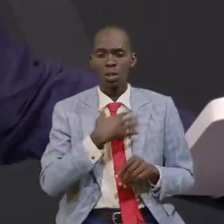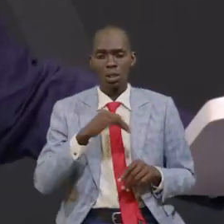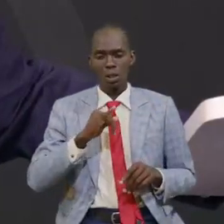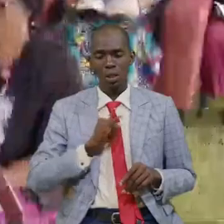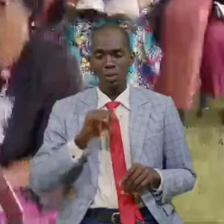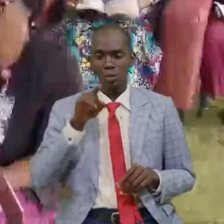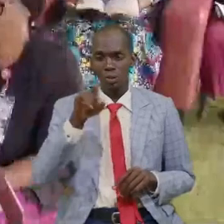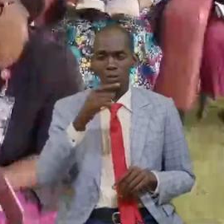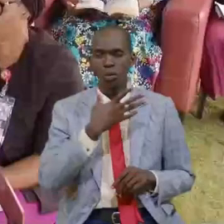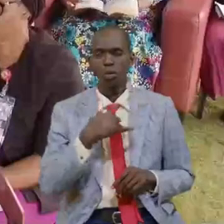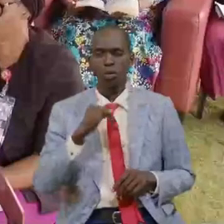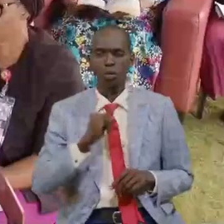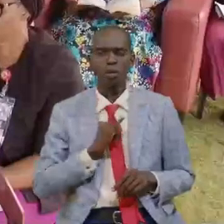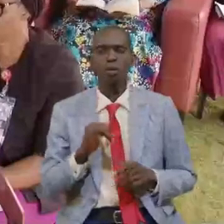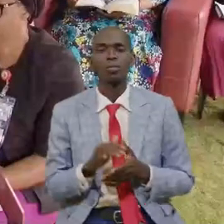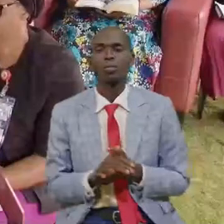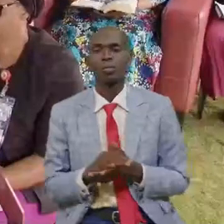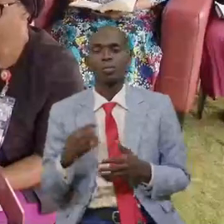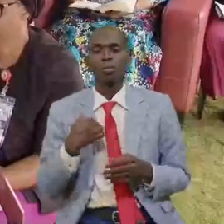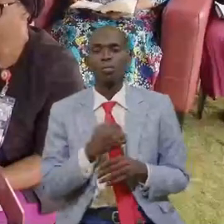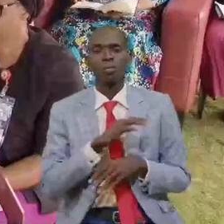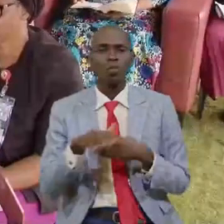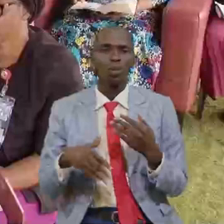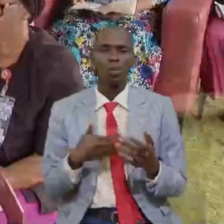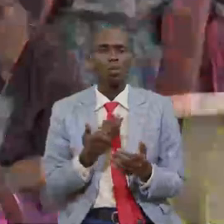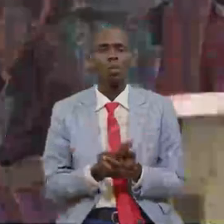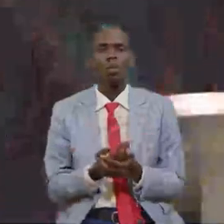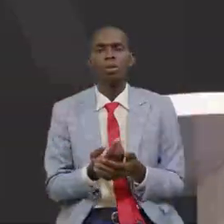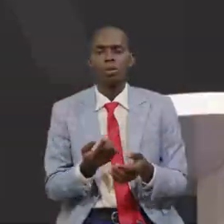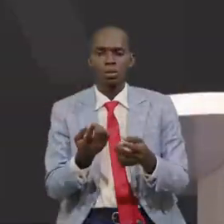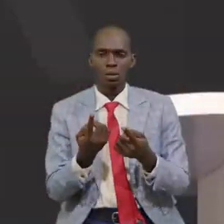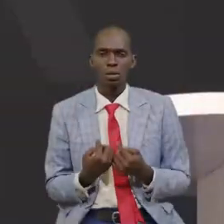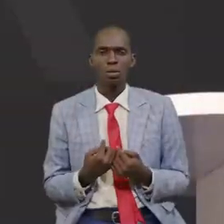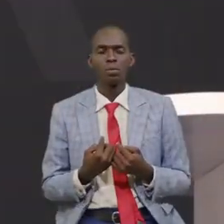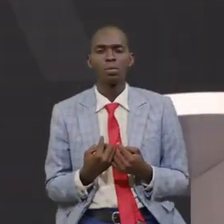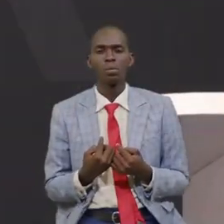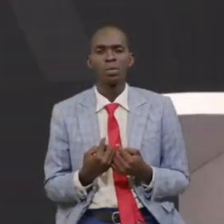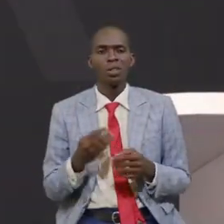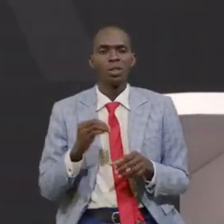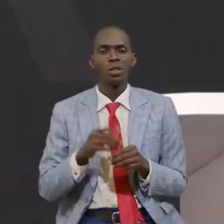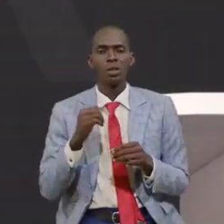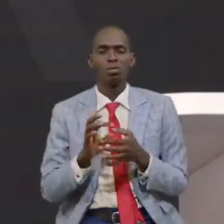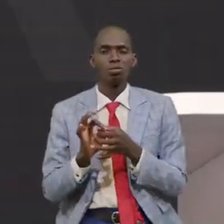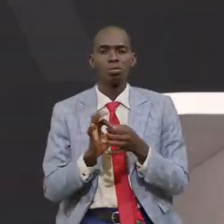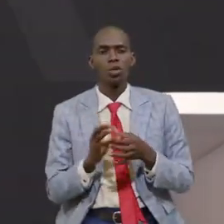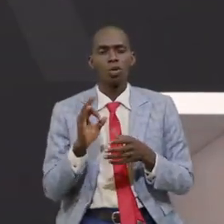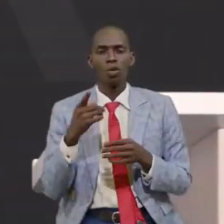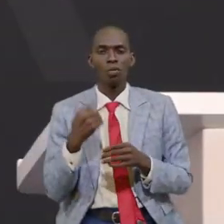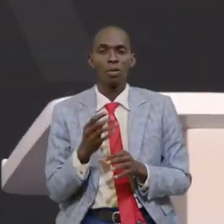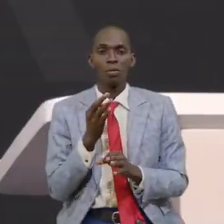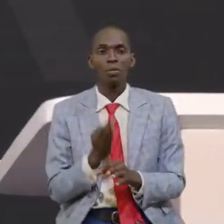dit vous et moi. Jusqu'à ce que nous soyons tous parvenus à l'unité de la foi et de